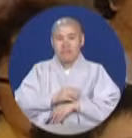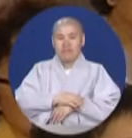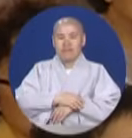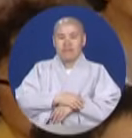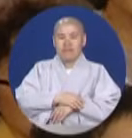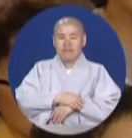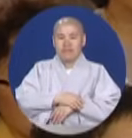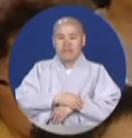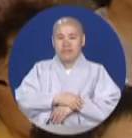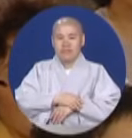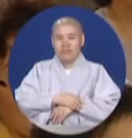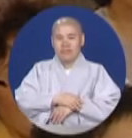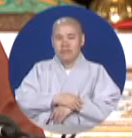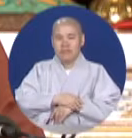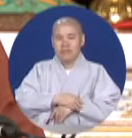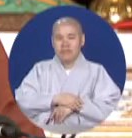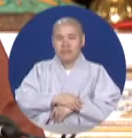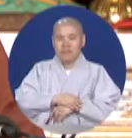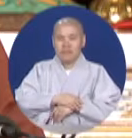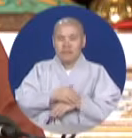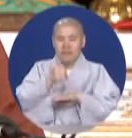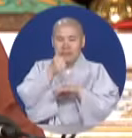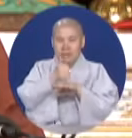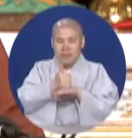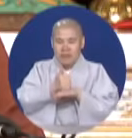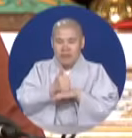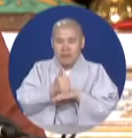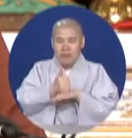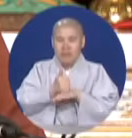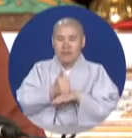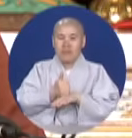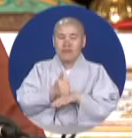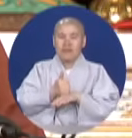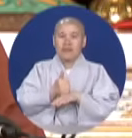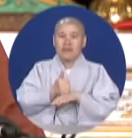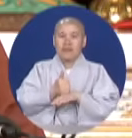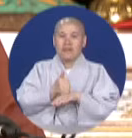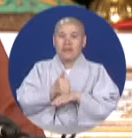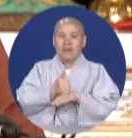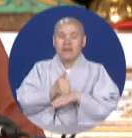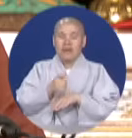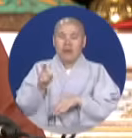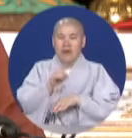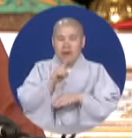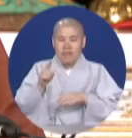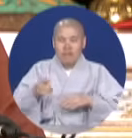결론을 내면 망상입니다. 결론 그거 아무짝에도 쓸데없는 거예요.